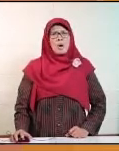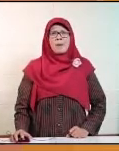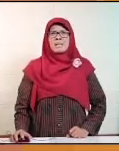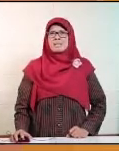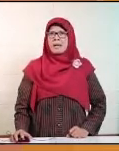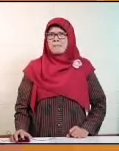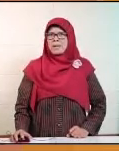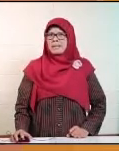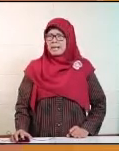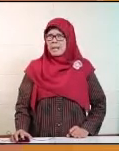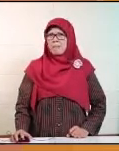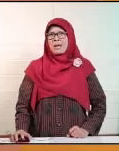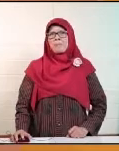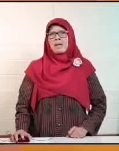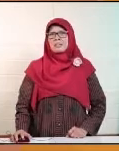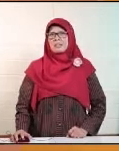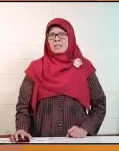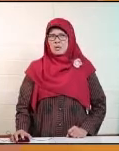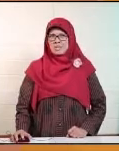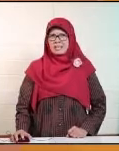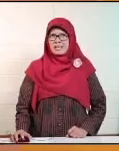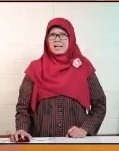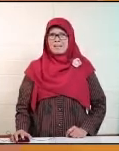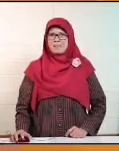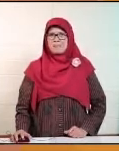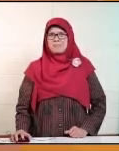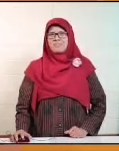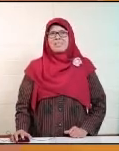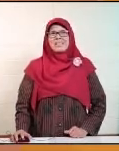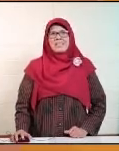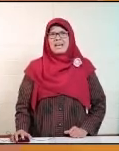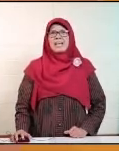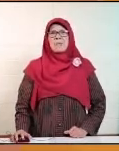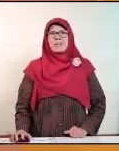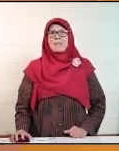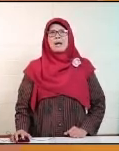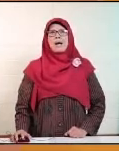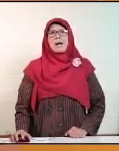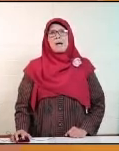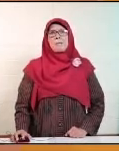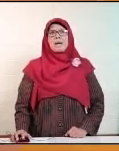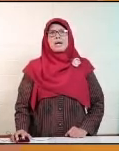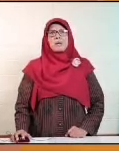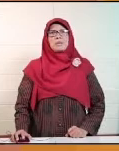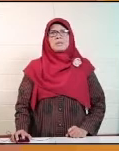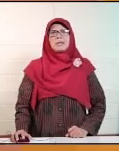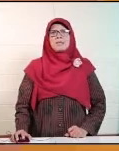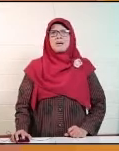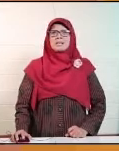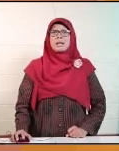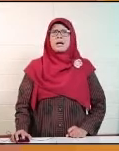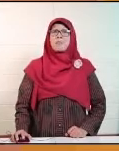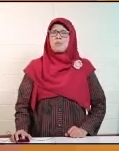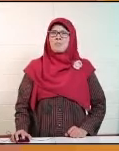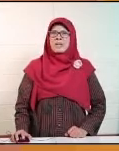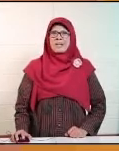antara 12-18 tahun saja nah yang pertama periode